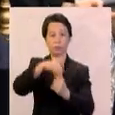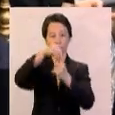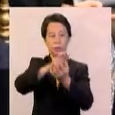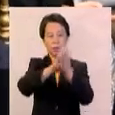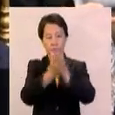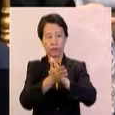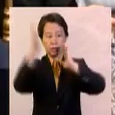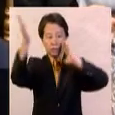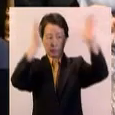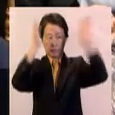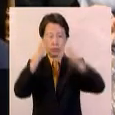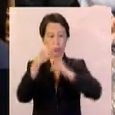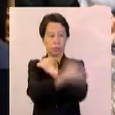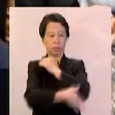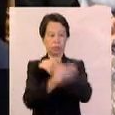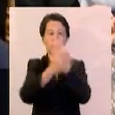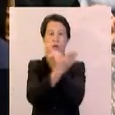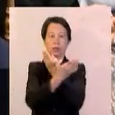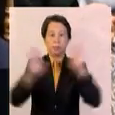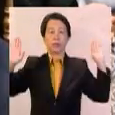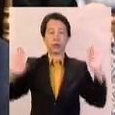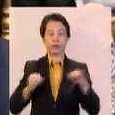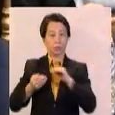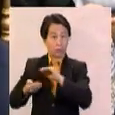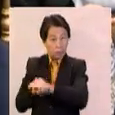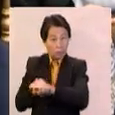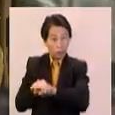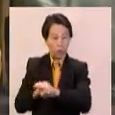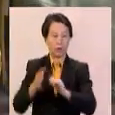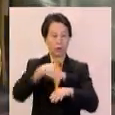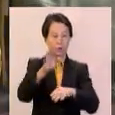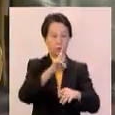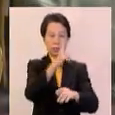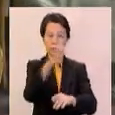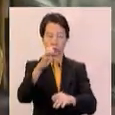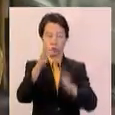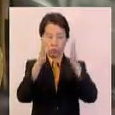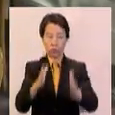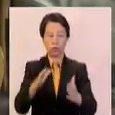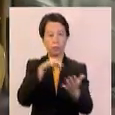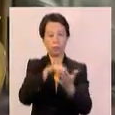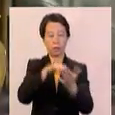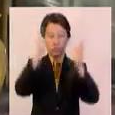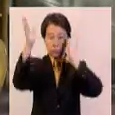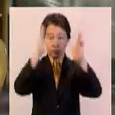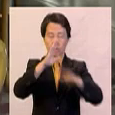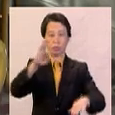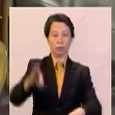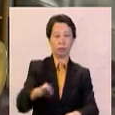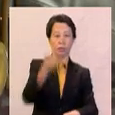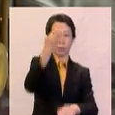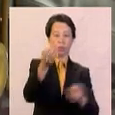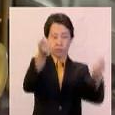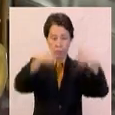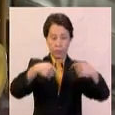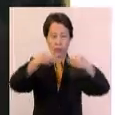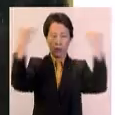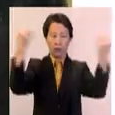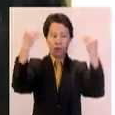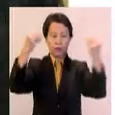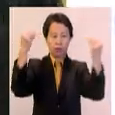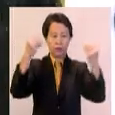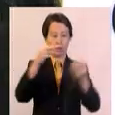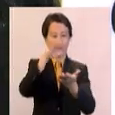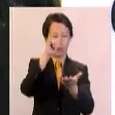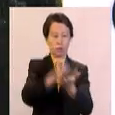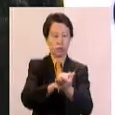menjadikan Malaysia sebagai negara bebas rasuah. Lebih 100 warga dan penuntut Malaysia di Perancis hadir ke majlis khas diaspora